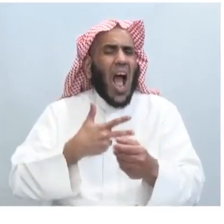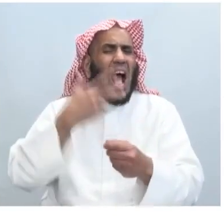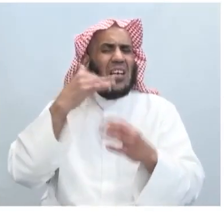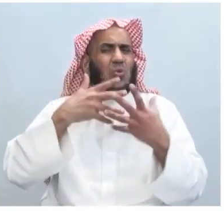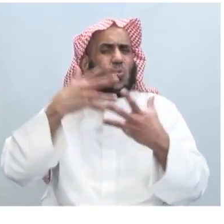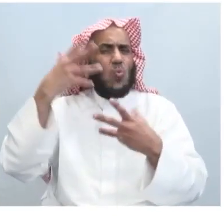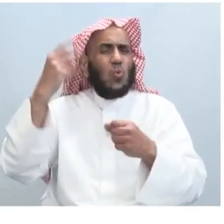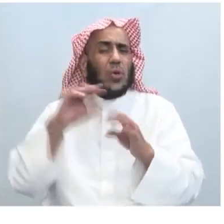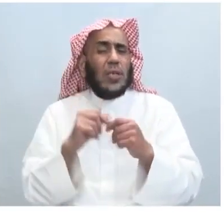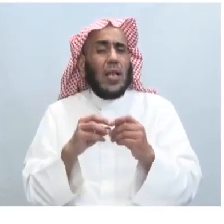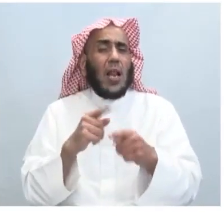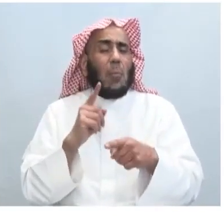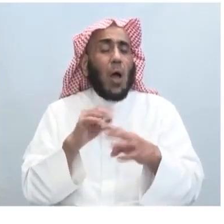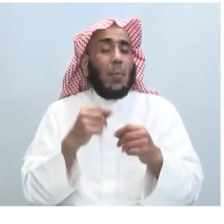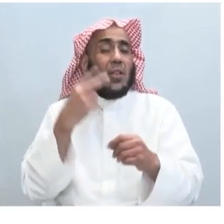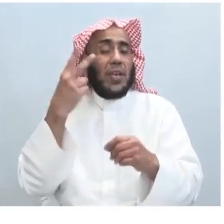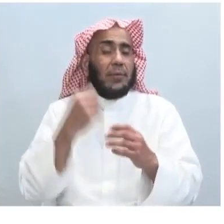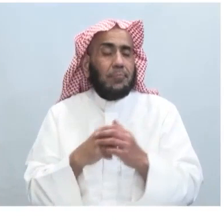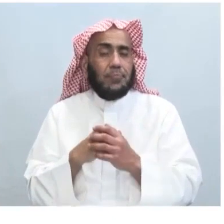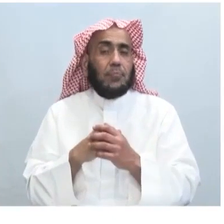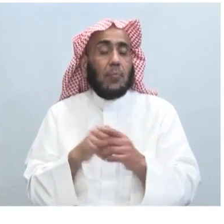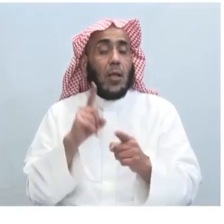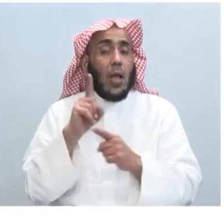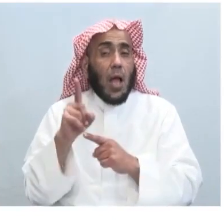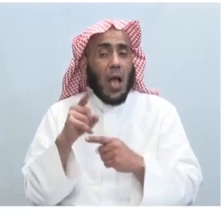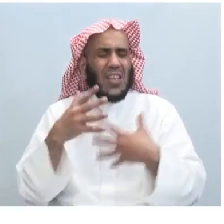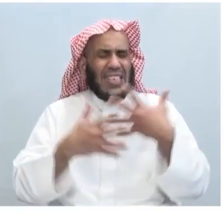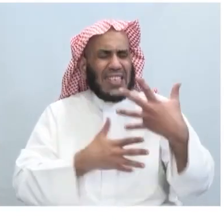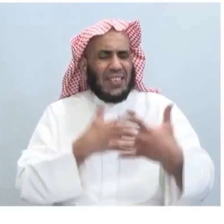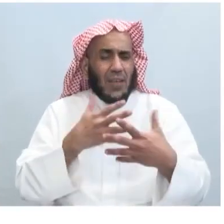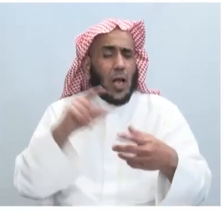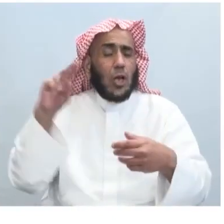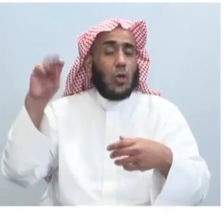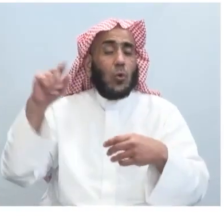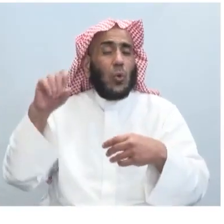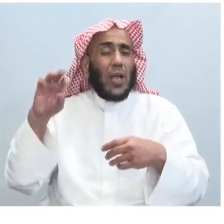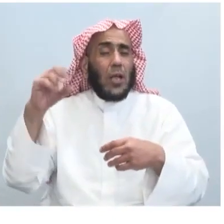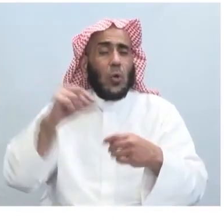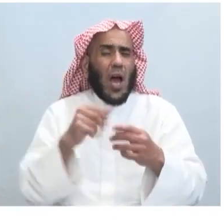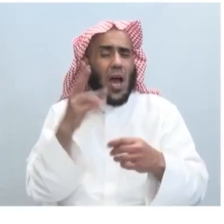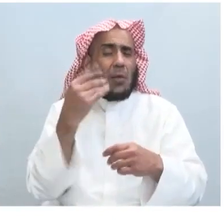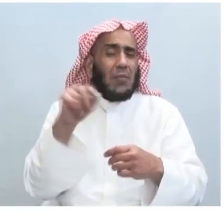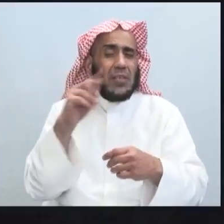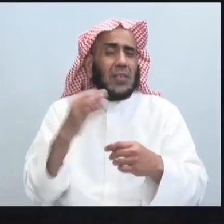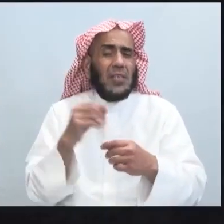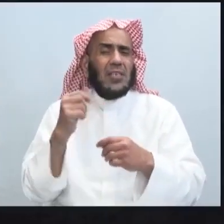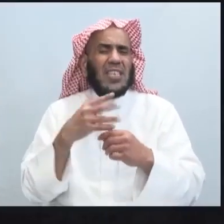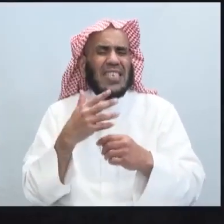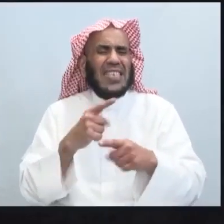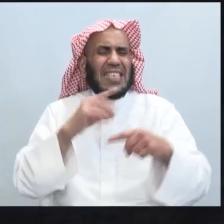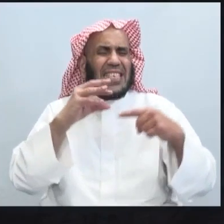يوجد هنا المعامل اثنين هذا التفاعل كي كيو له تساوي 4.6 في 10